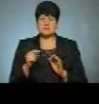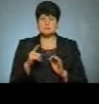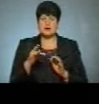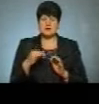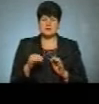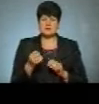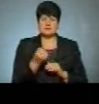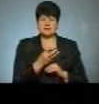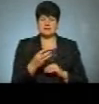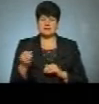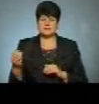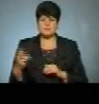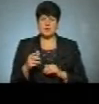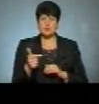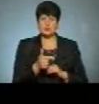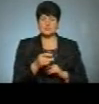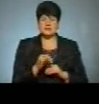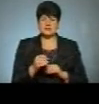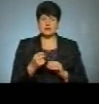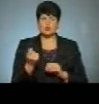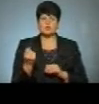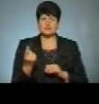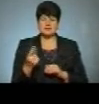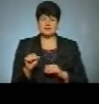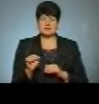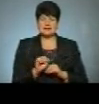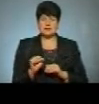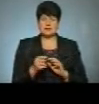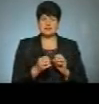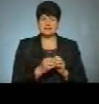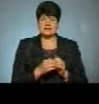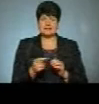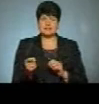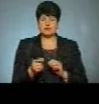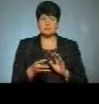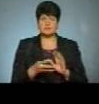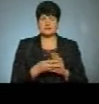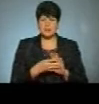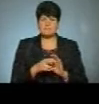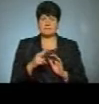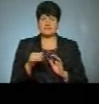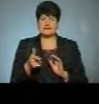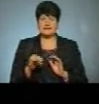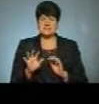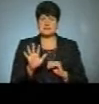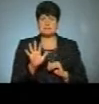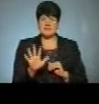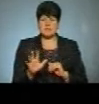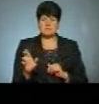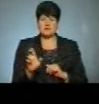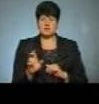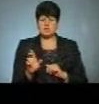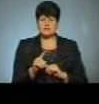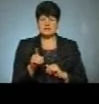по 13, у Гусятинському районі 11, у Теребовлянському 10, Тернопільському 9, Підгаєцькому 5, Бережанському